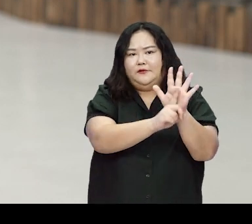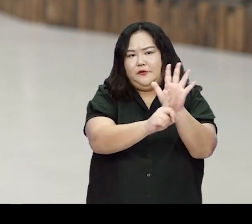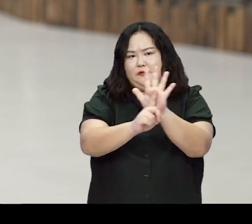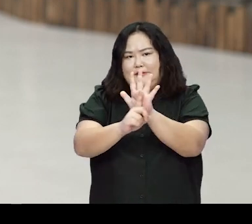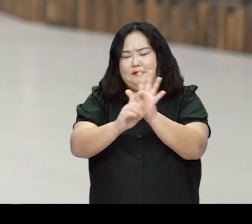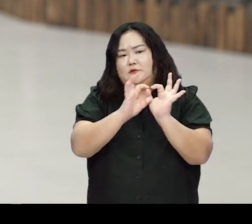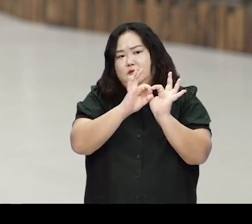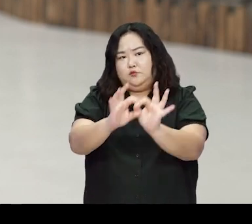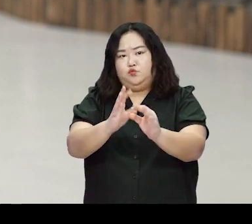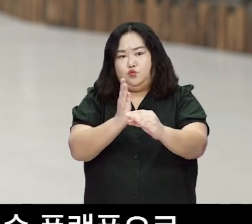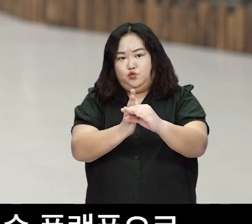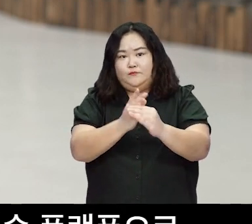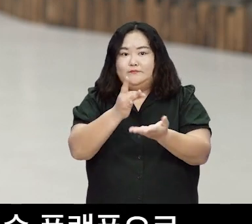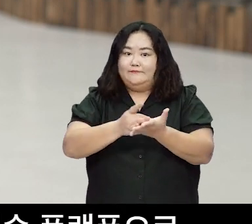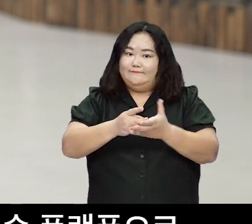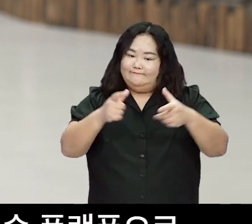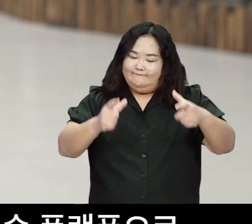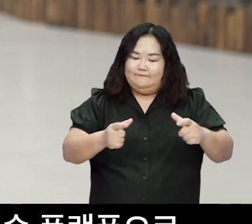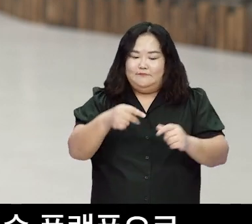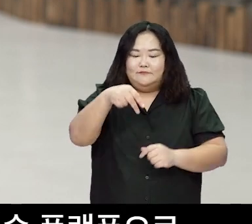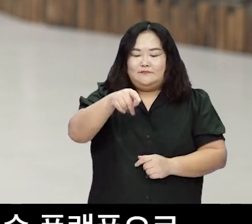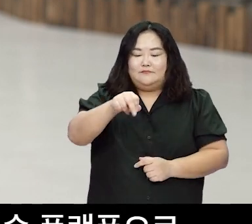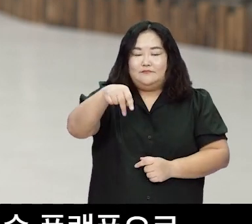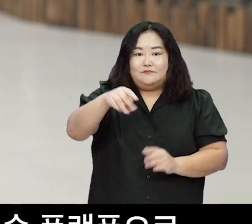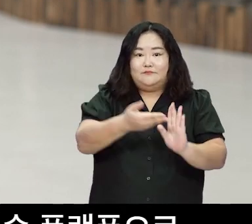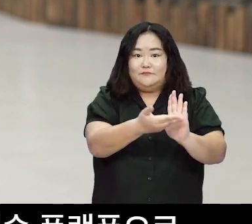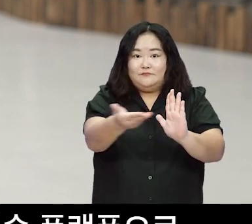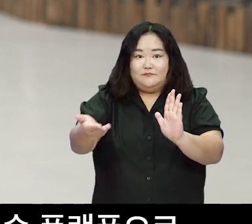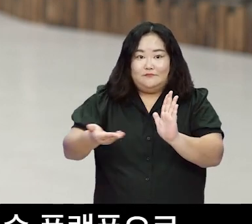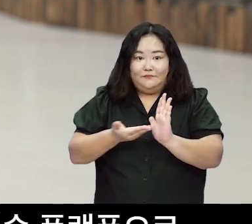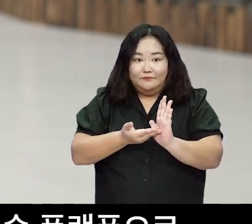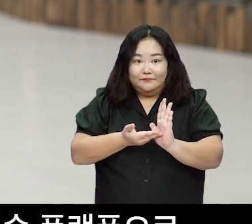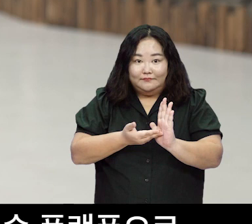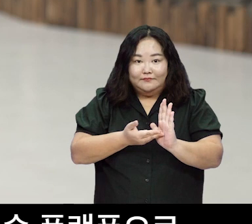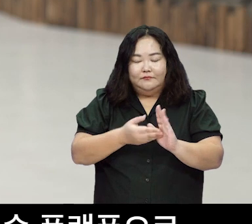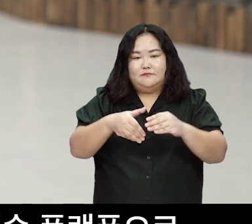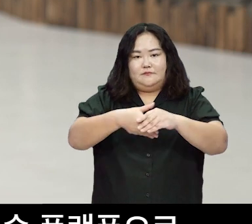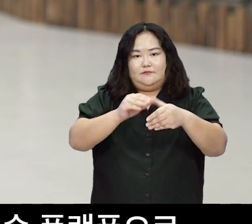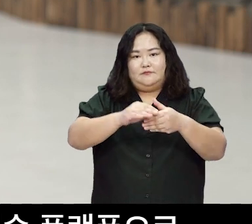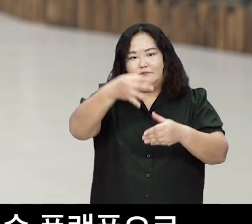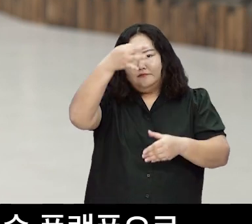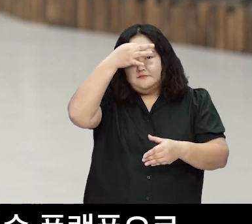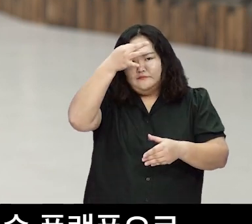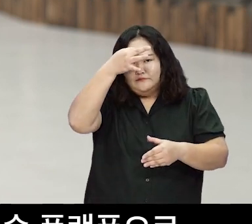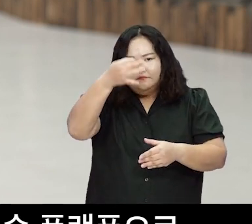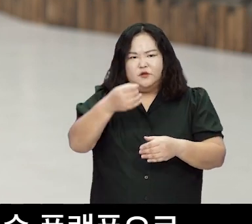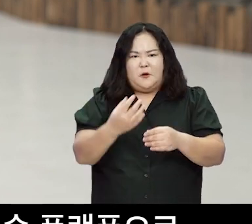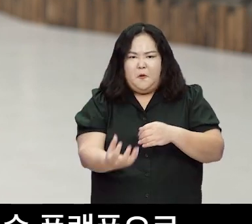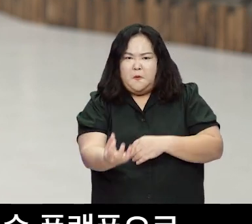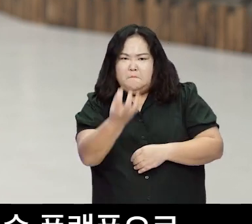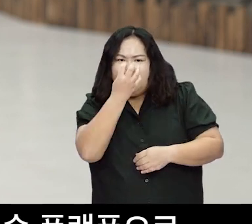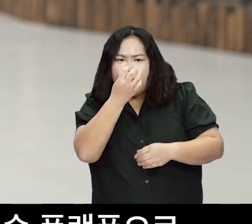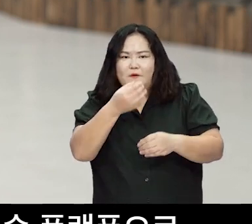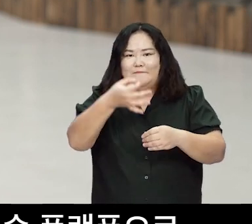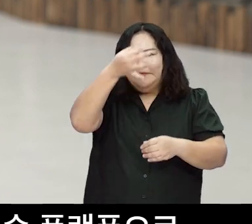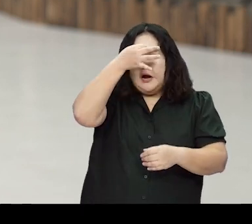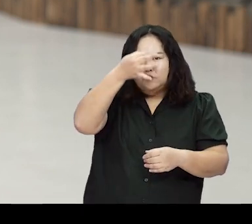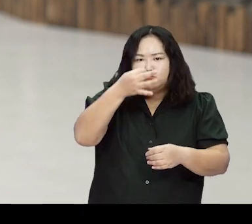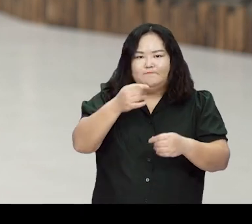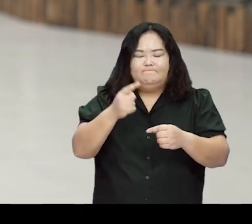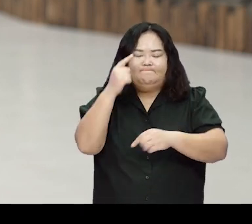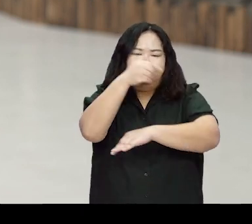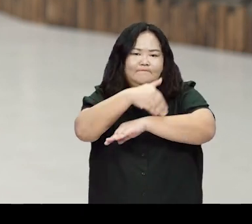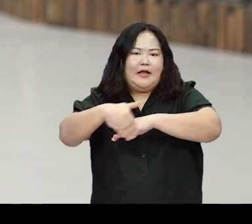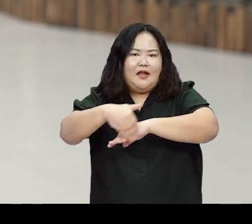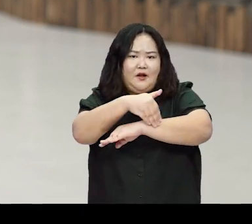이루져 있습니다 천안시는 성성 호수공원의 일대를 연중 문화예술이 펼쳐지는 고품격 문화예술 플랫폼으로